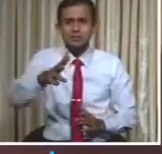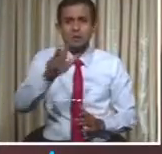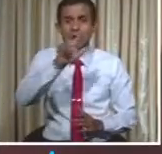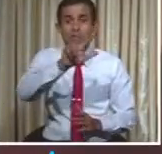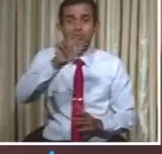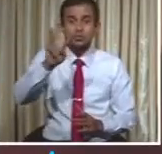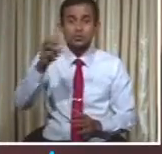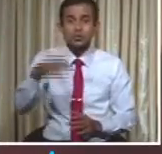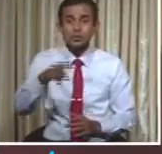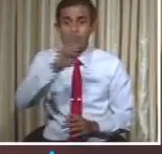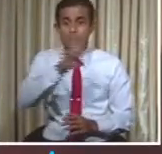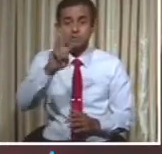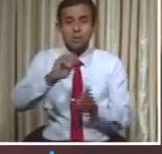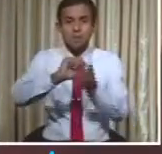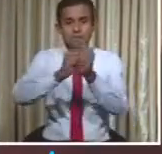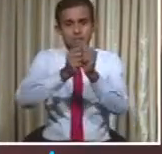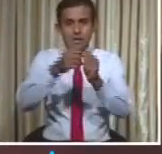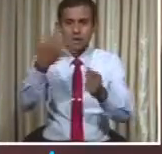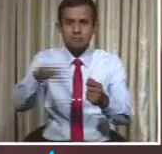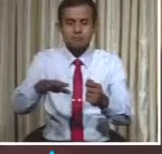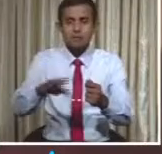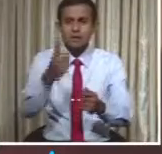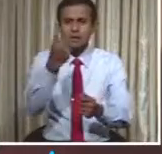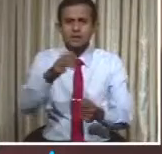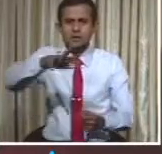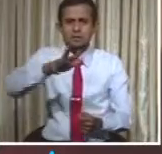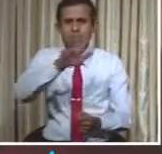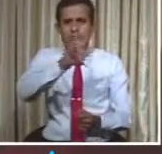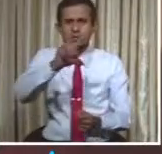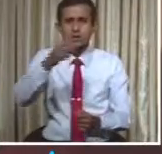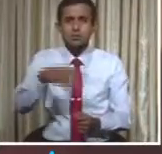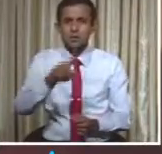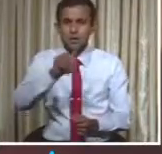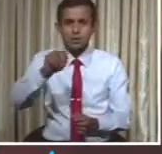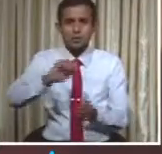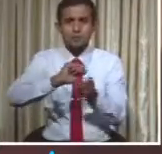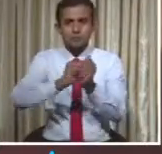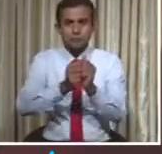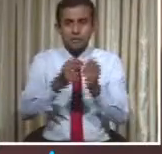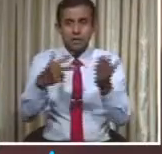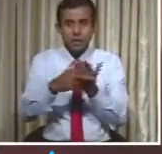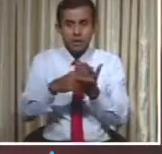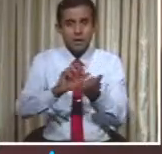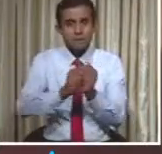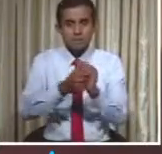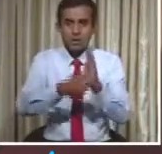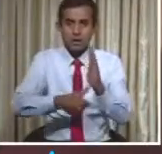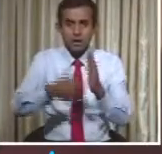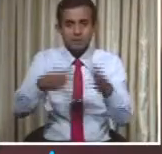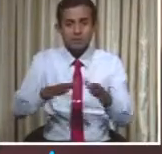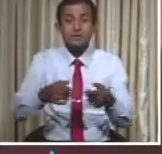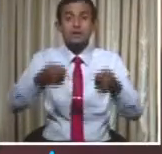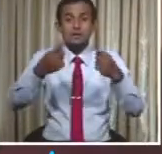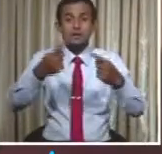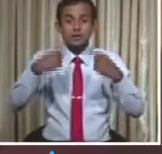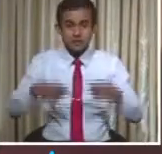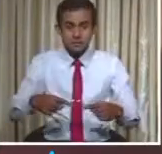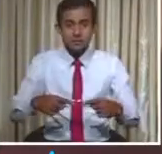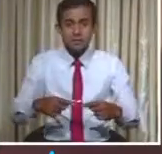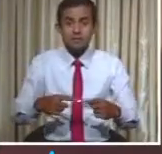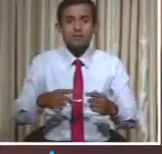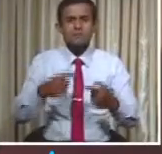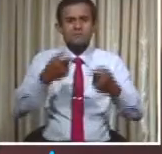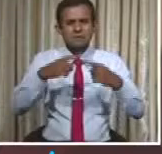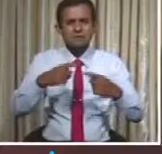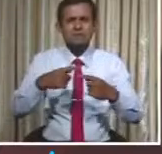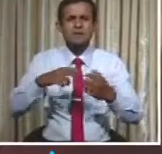1983 අංක 32 දරන සංශෝධන පනතාව 1992 අංක 11 දරන සම්පකාර සංශෝධන පනතාව ඉන් පස්සේ විවිධ